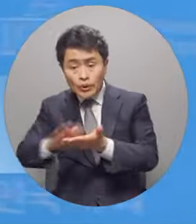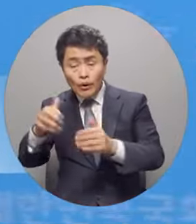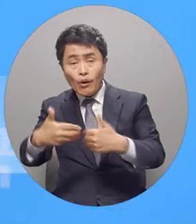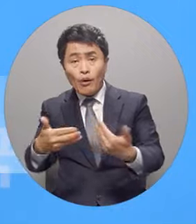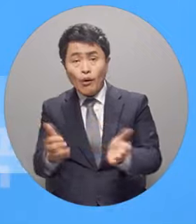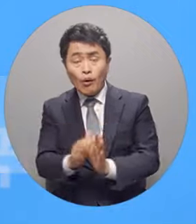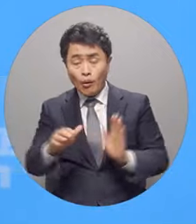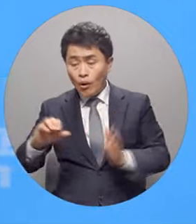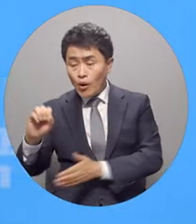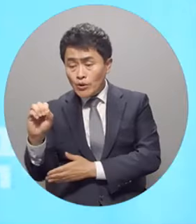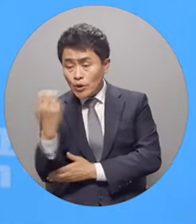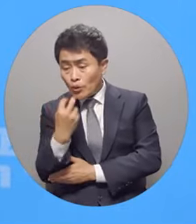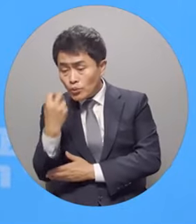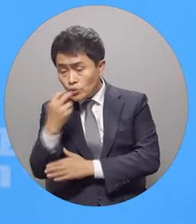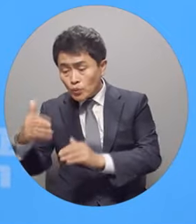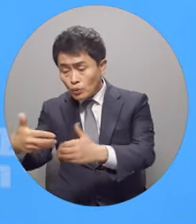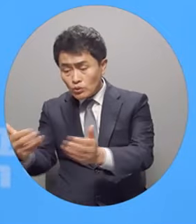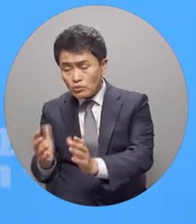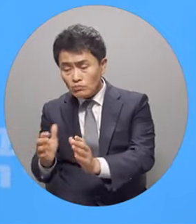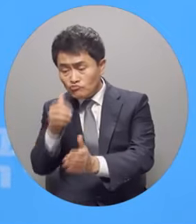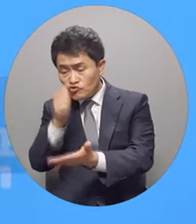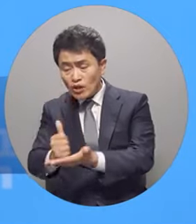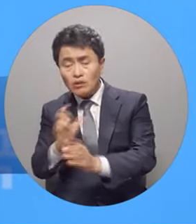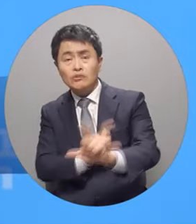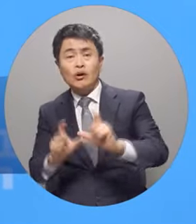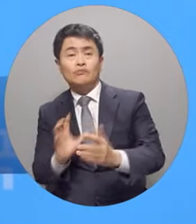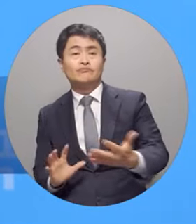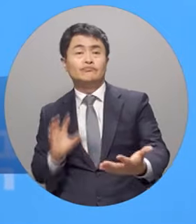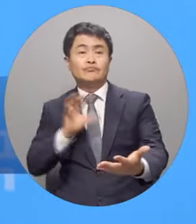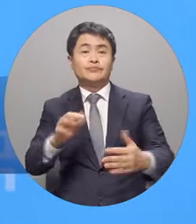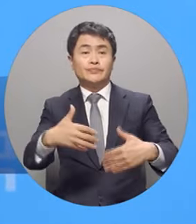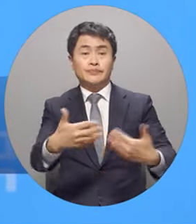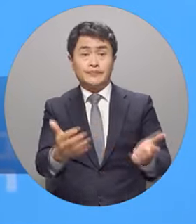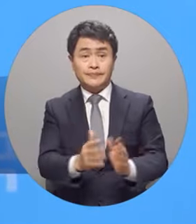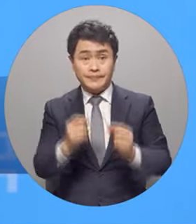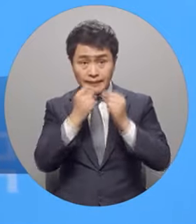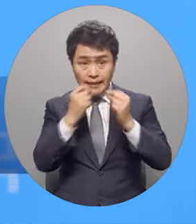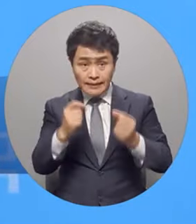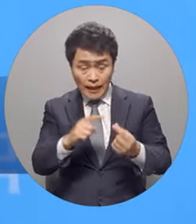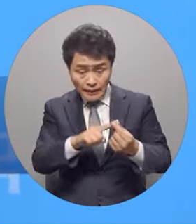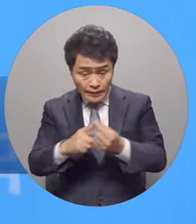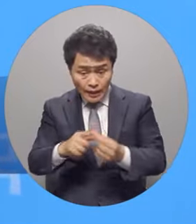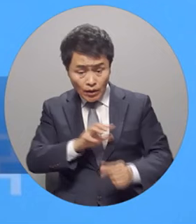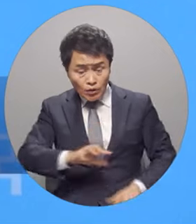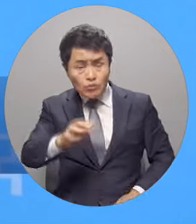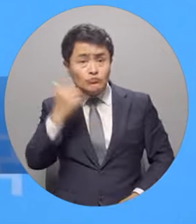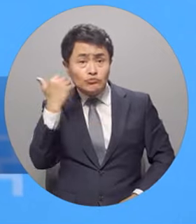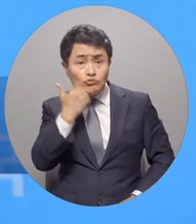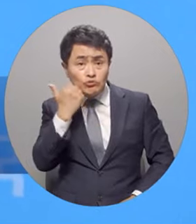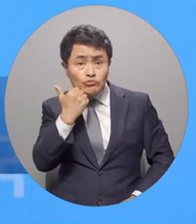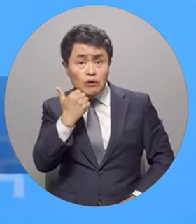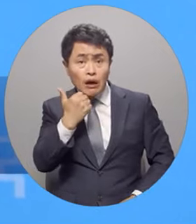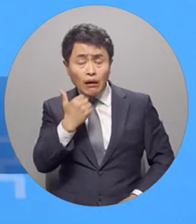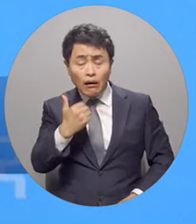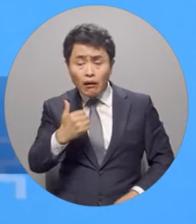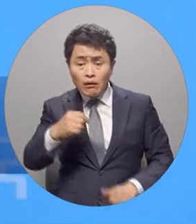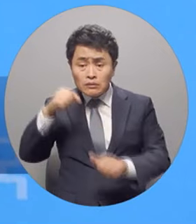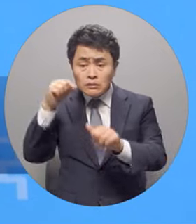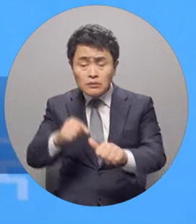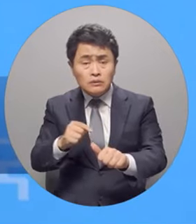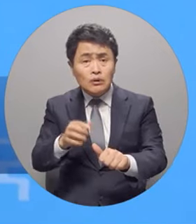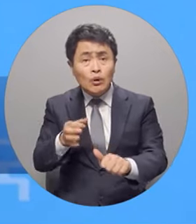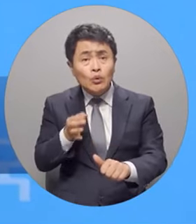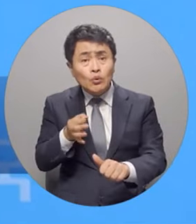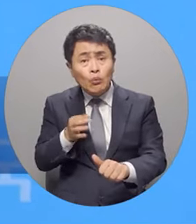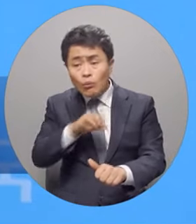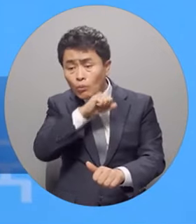여론 조성 팀을 추가하기로 했습니다이 사설 댓글 팀의 조직 관리 누가했는지 비용 누가 됐는지 당시 한동훈